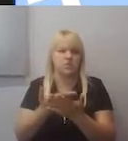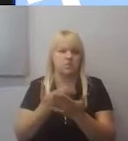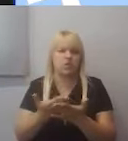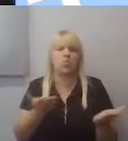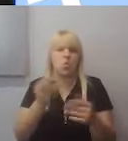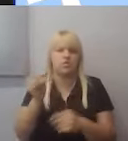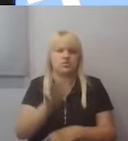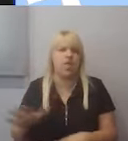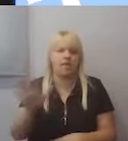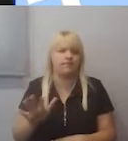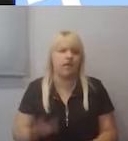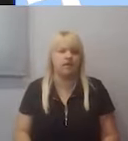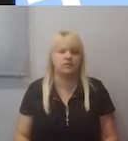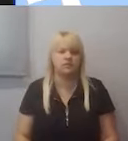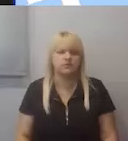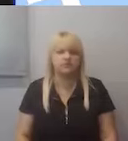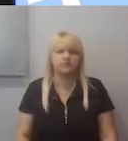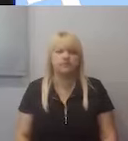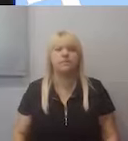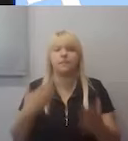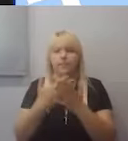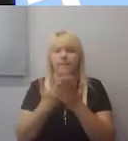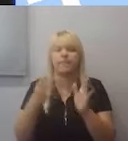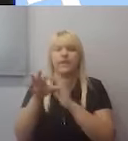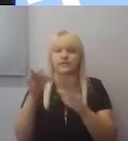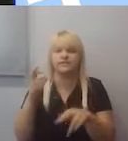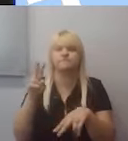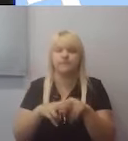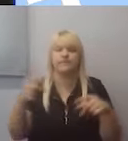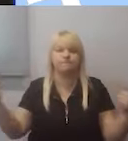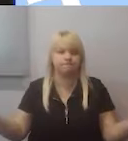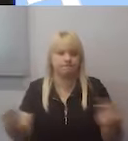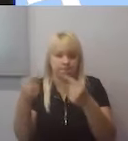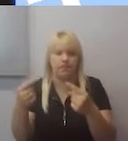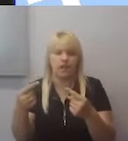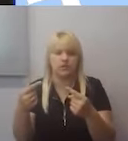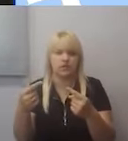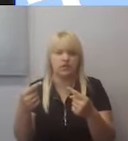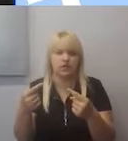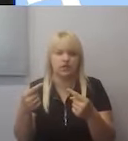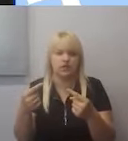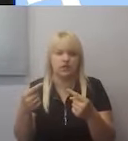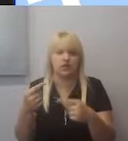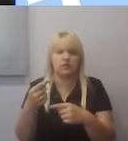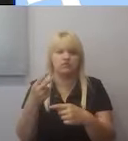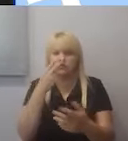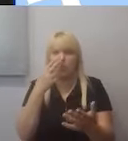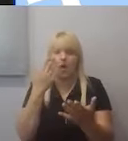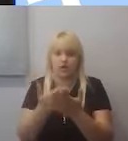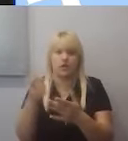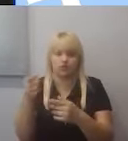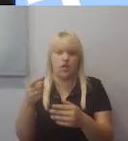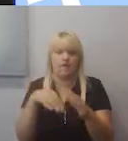kurzemē ja izvēlētā vieta sakrīt ar tā kā norādīto šo te evakuācijas